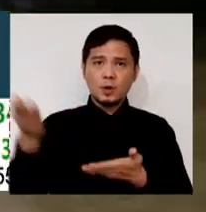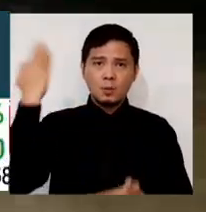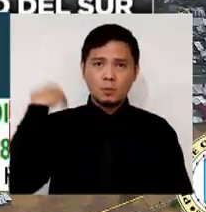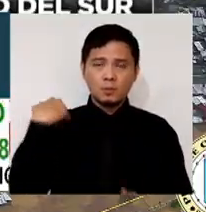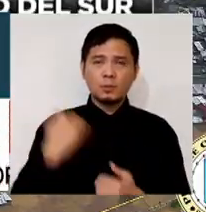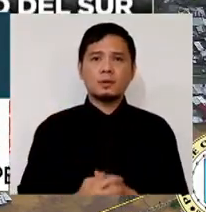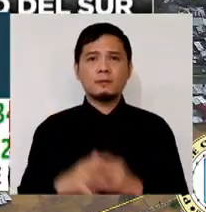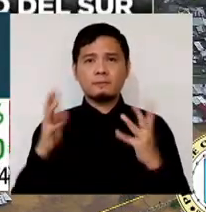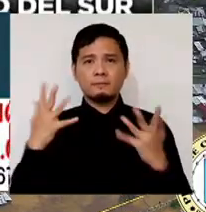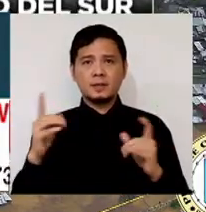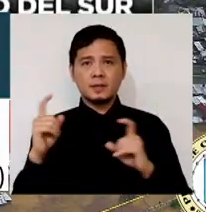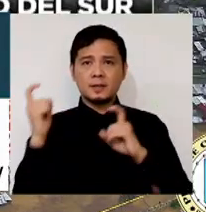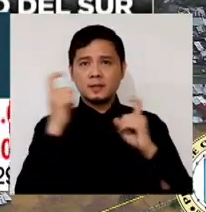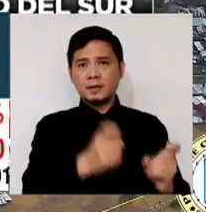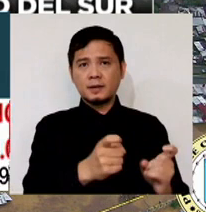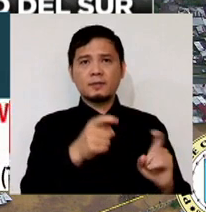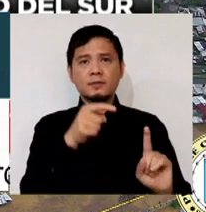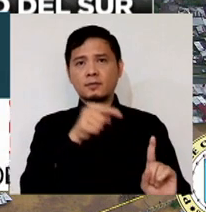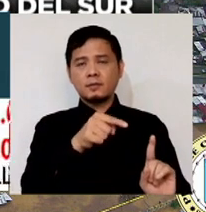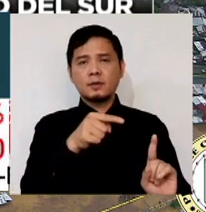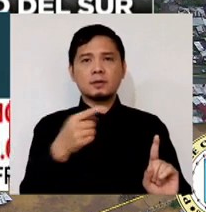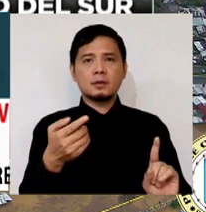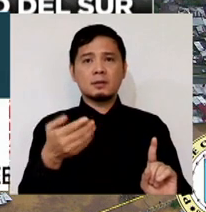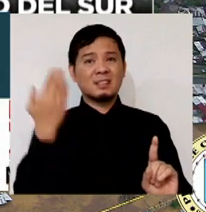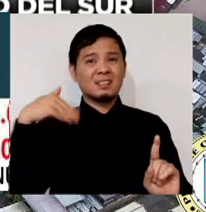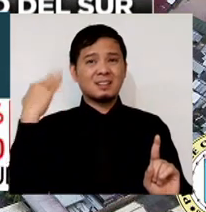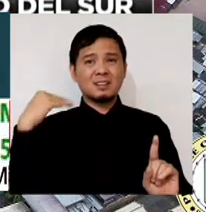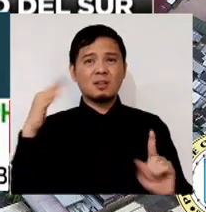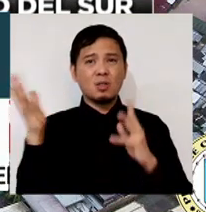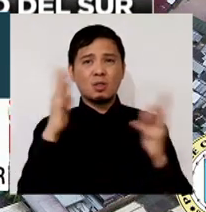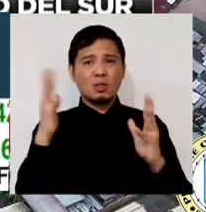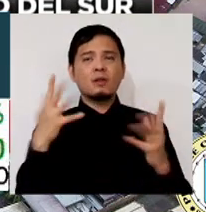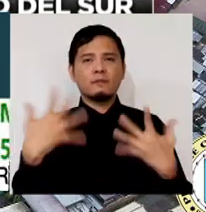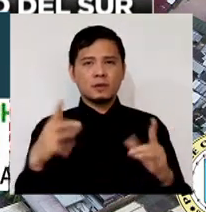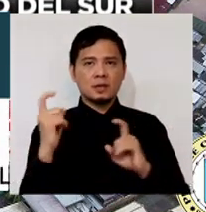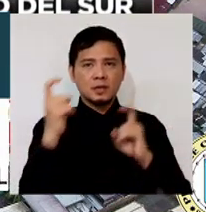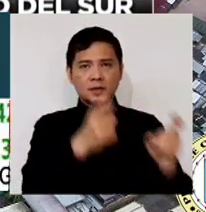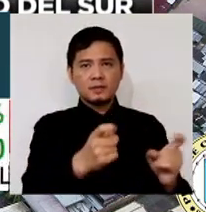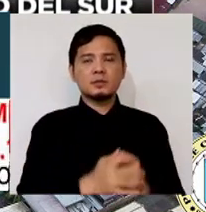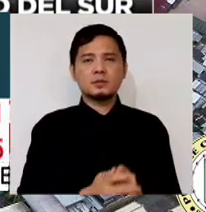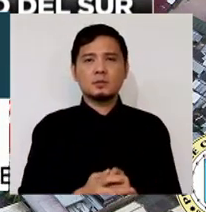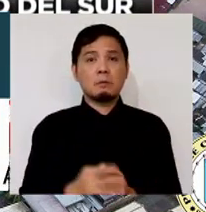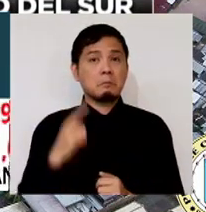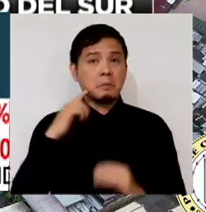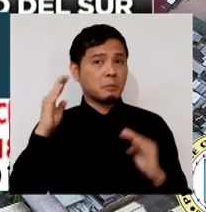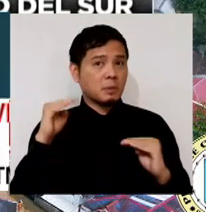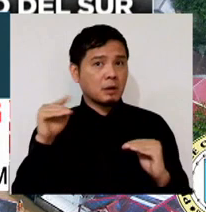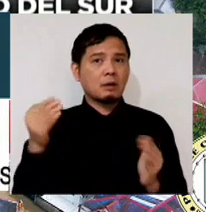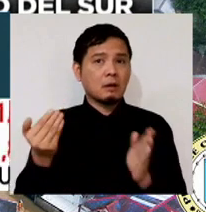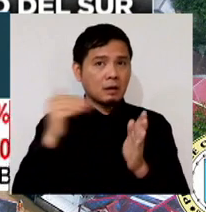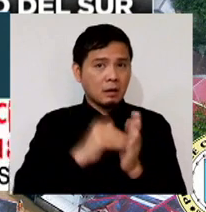mga victims ng Typhoon Vicky. So expected namin na pupunta na naman ulit dito si Senator